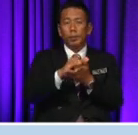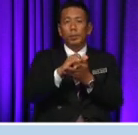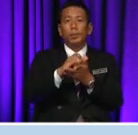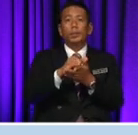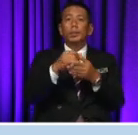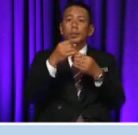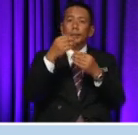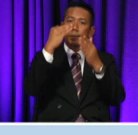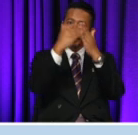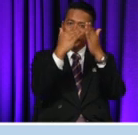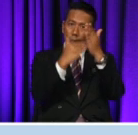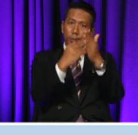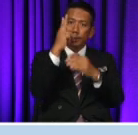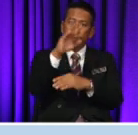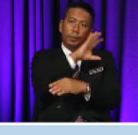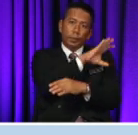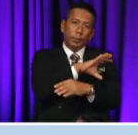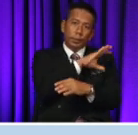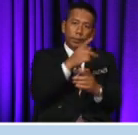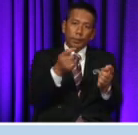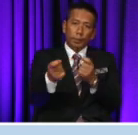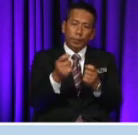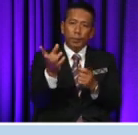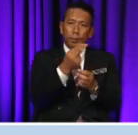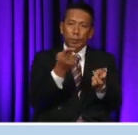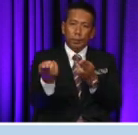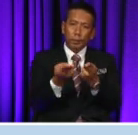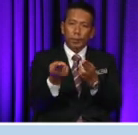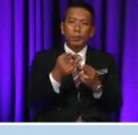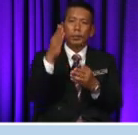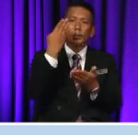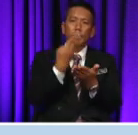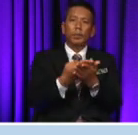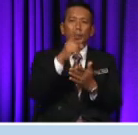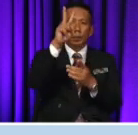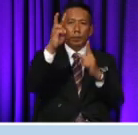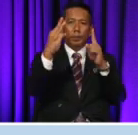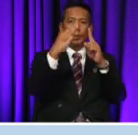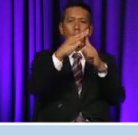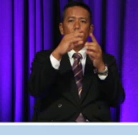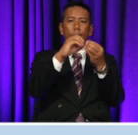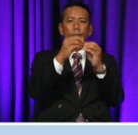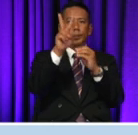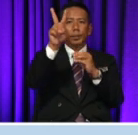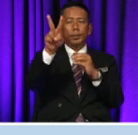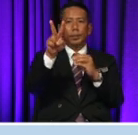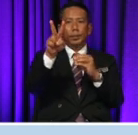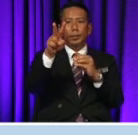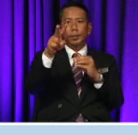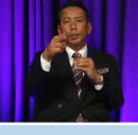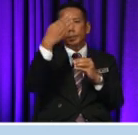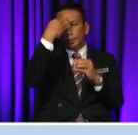pentak beer dan pengurus yang baik duel maka dan soalnya yang kedua berikan pandangan anda